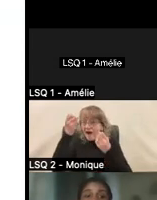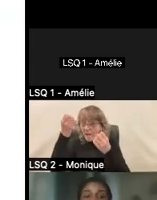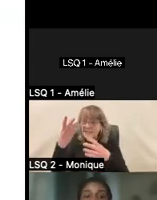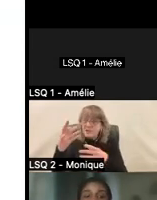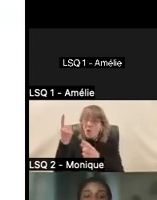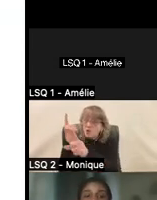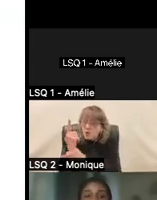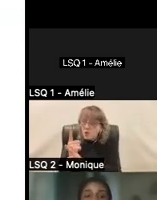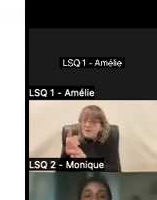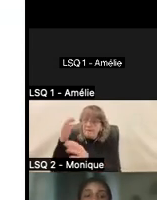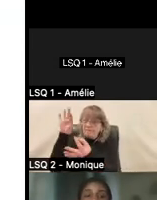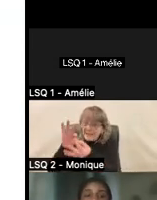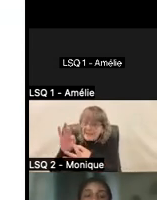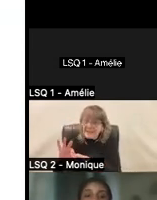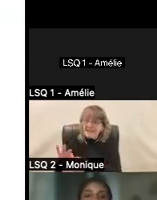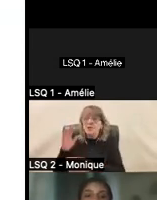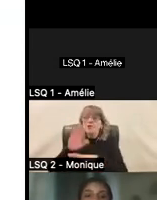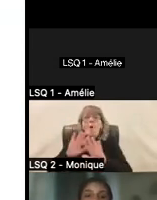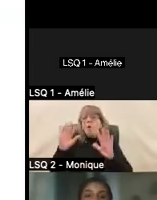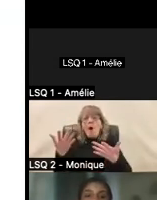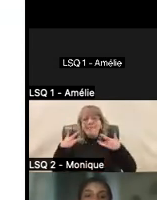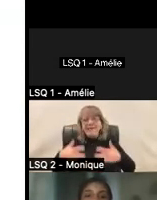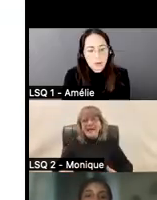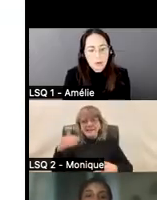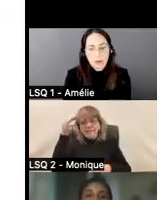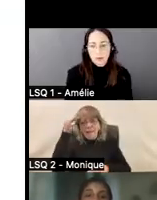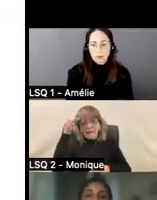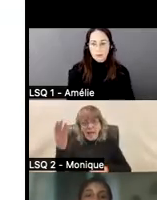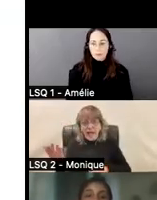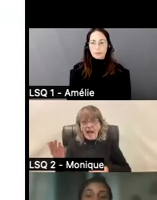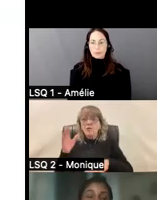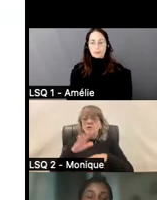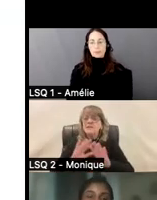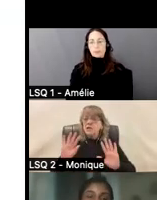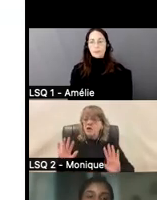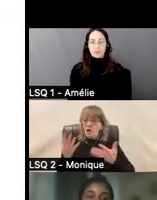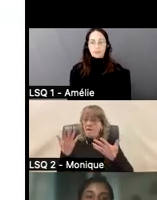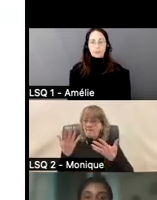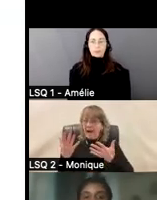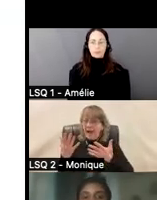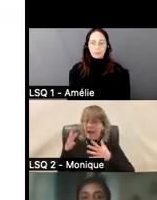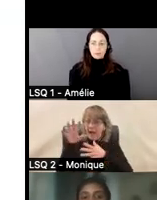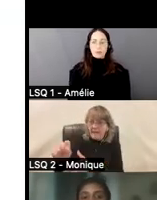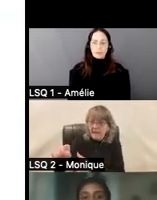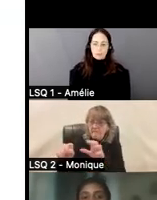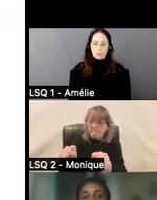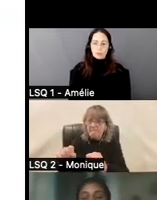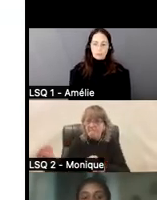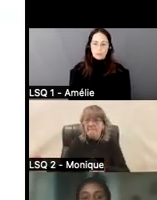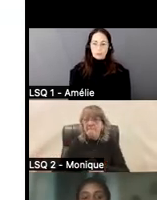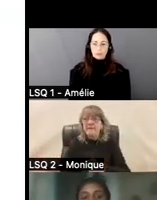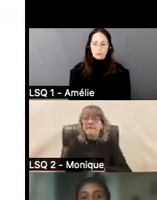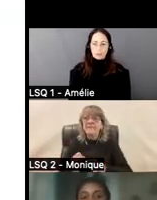et précises sur la détresse mentale et sur la manière de l'identifier.